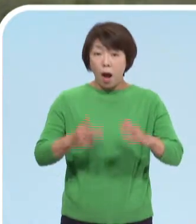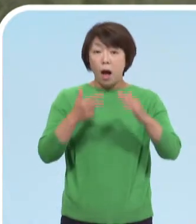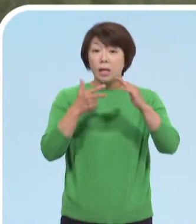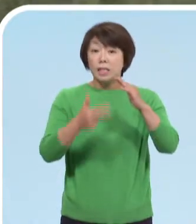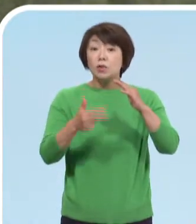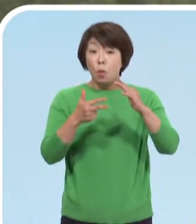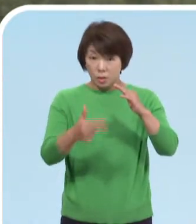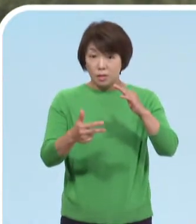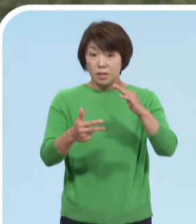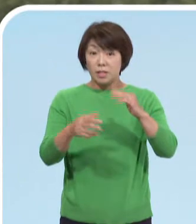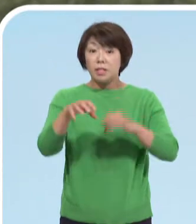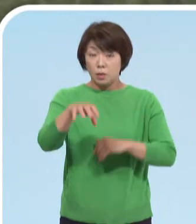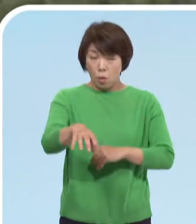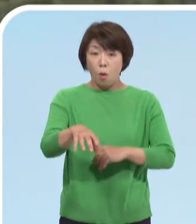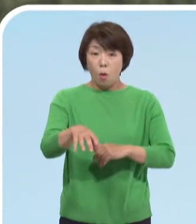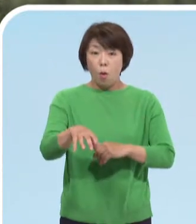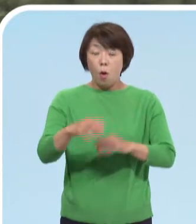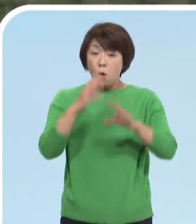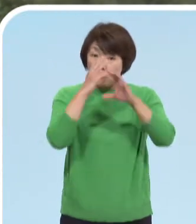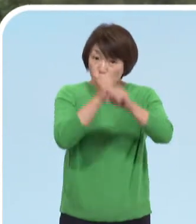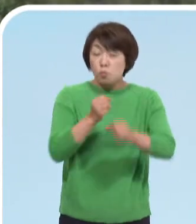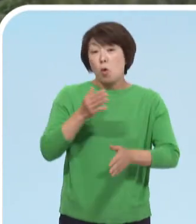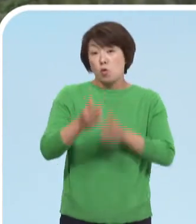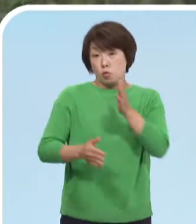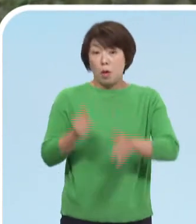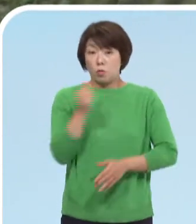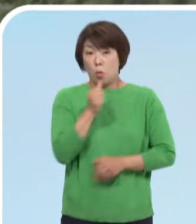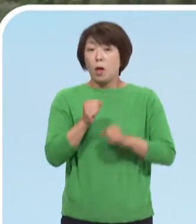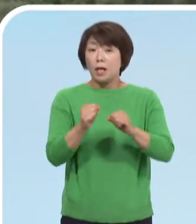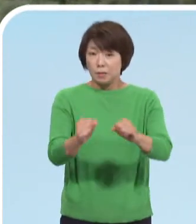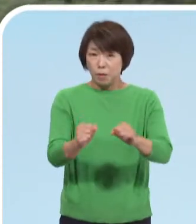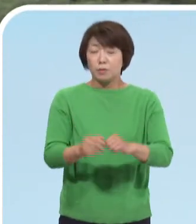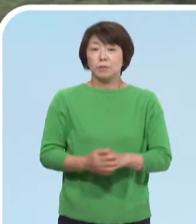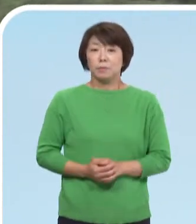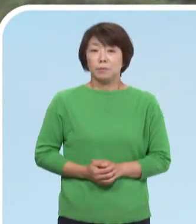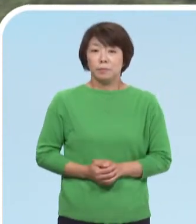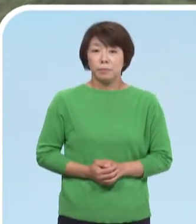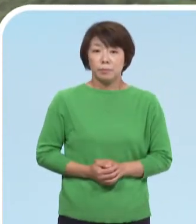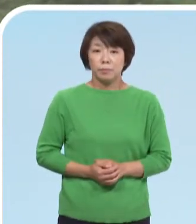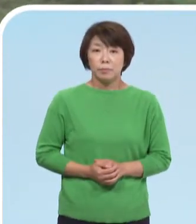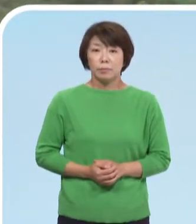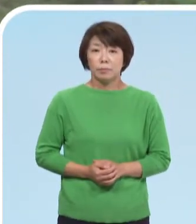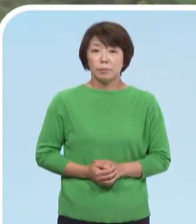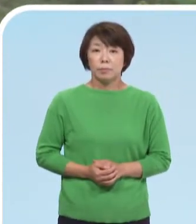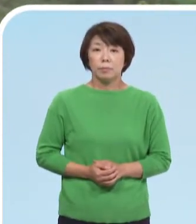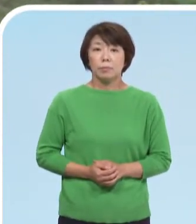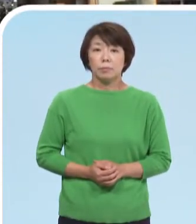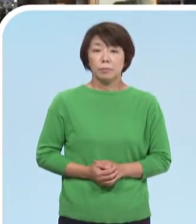今回は宍粟市から話題のあるスポーツをご紹介します。